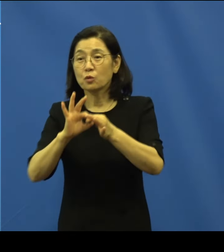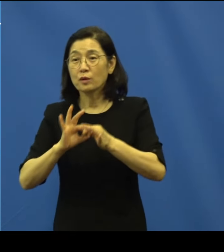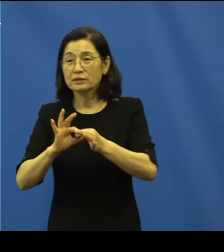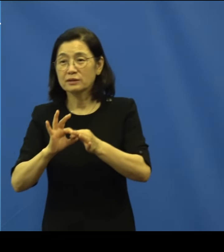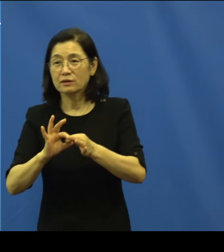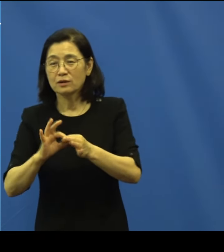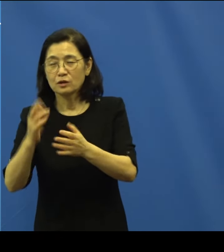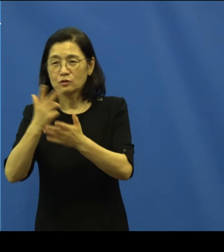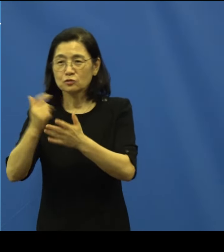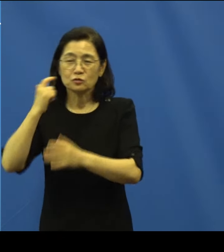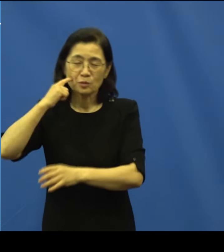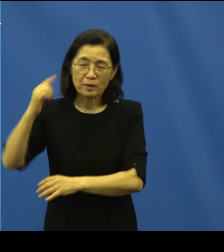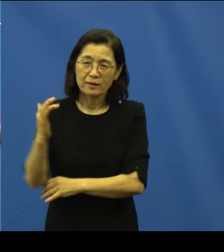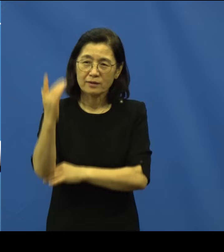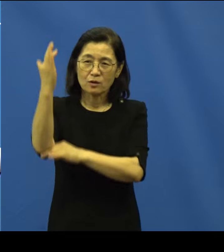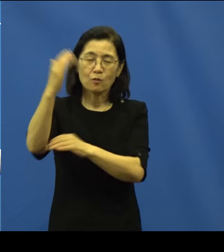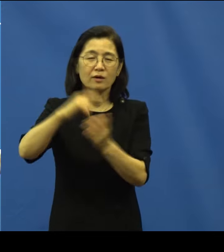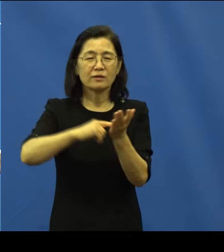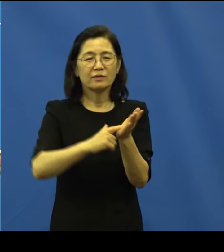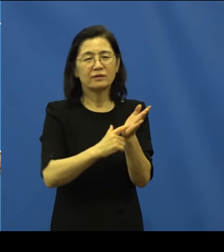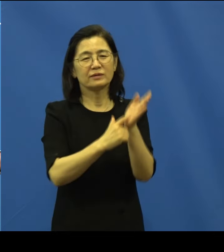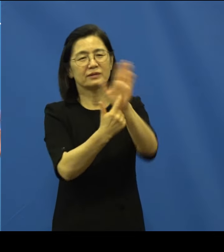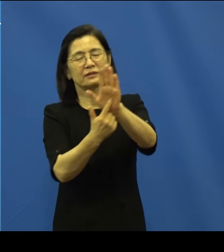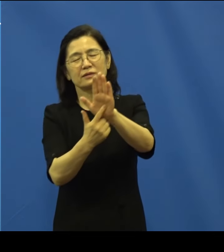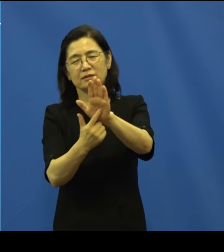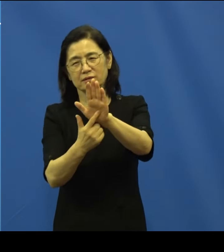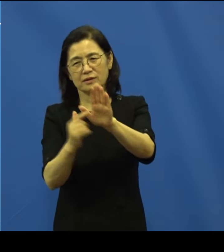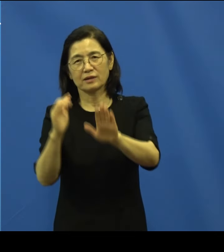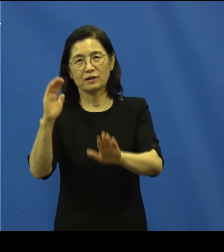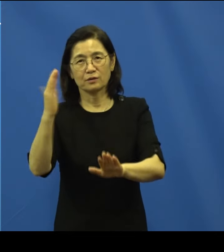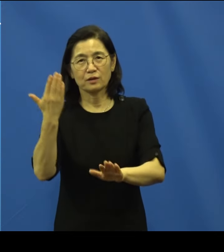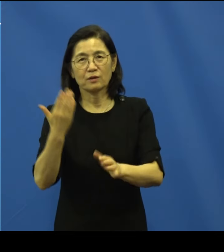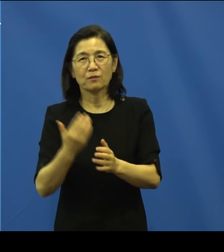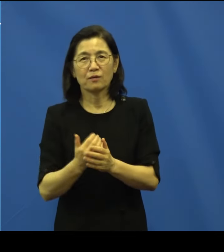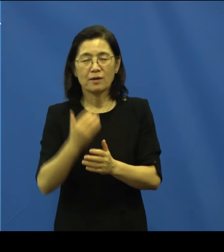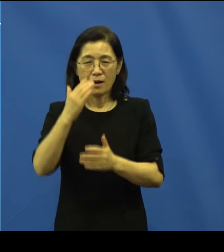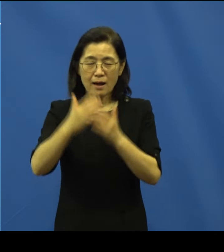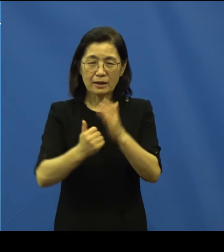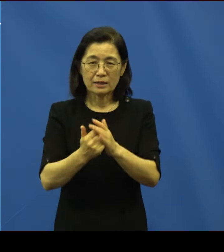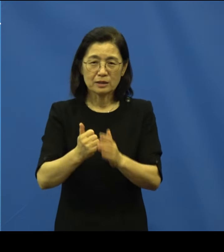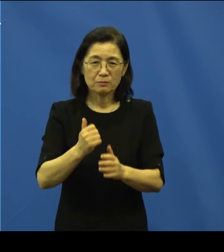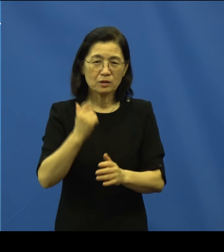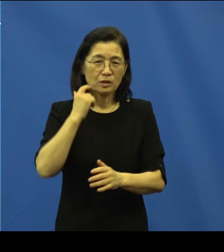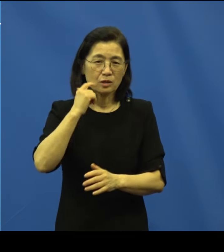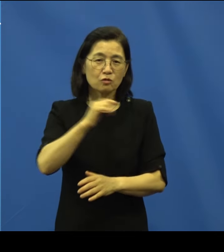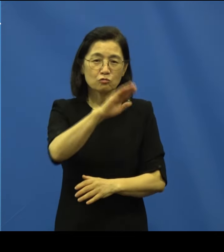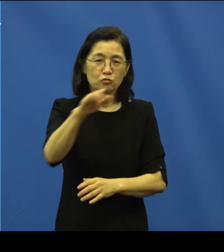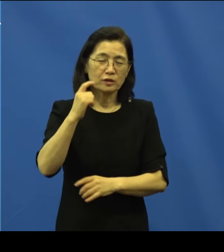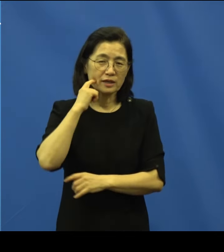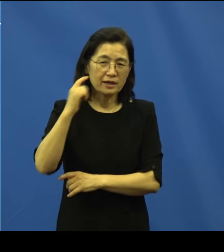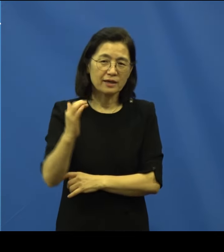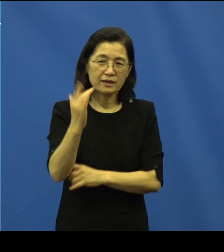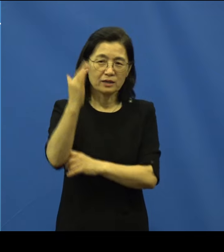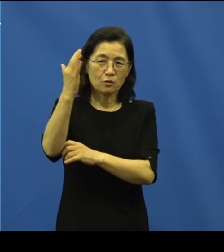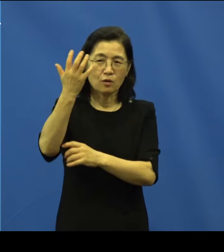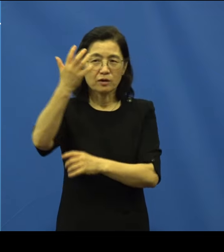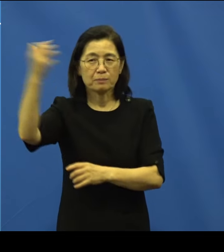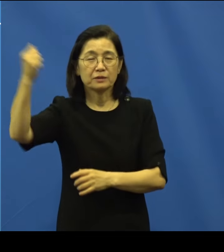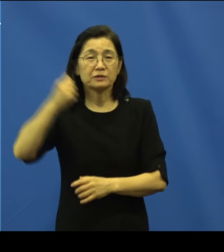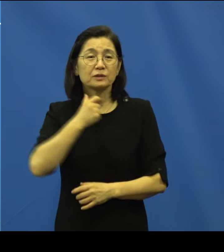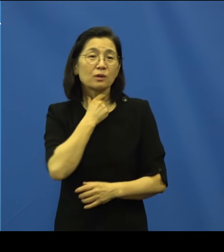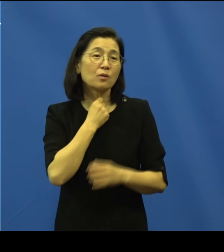우리를 통하여 하나님의 능력이 나타날 때 하나님의 영광이 나타나기를 원합니다. 하나님은 그 영광을 받으시기를 원합니다. 우리에게 능력 주시기를 원하시는